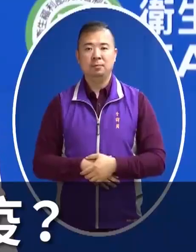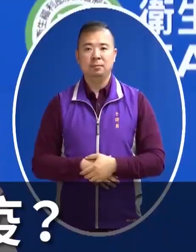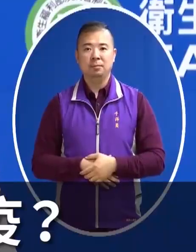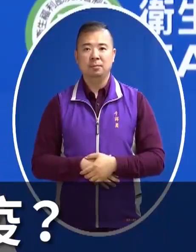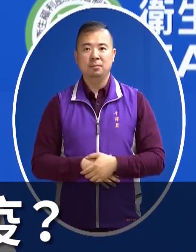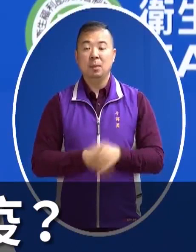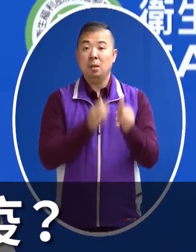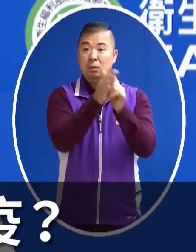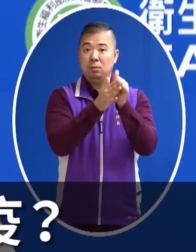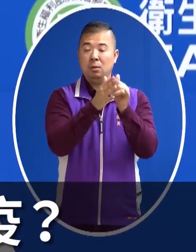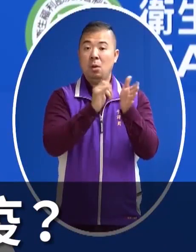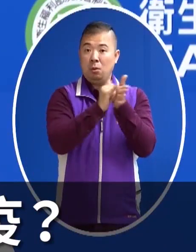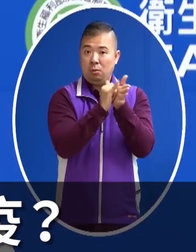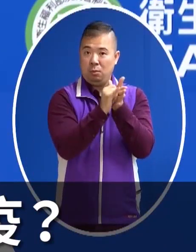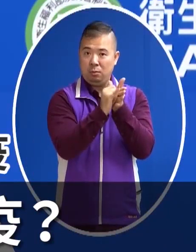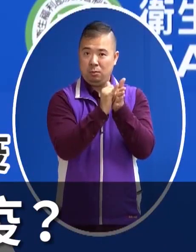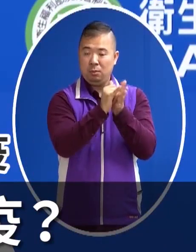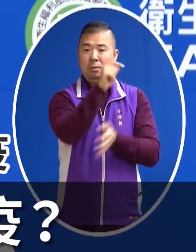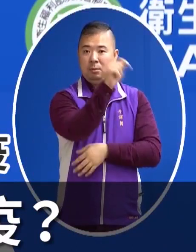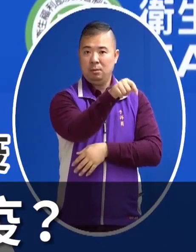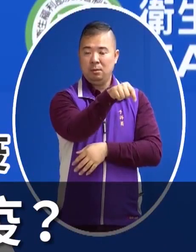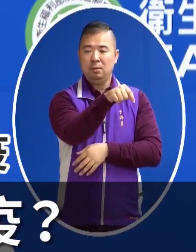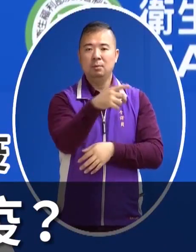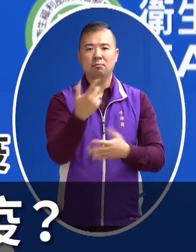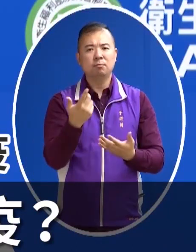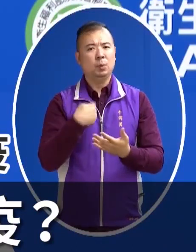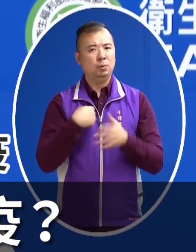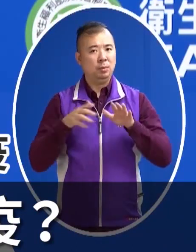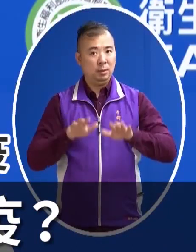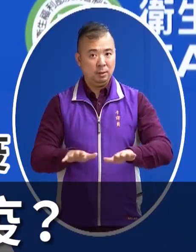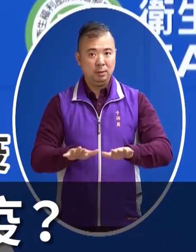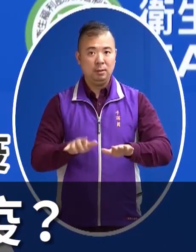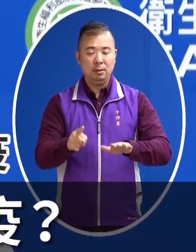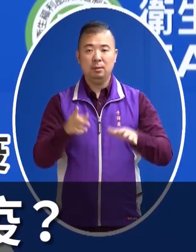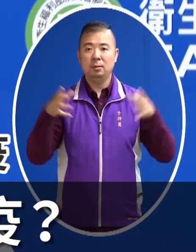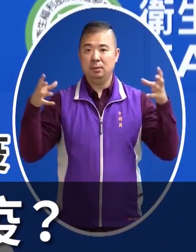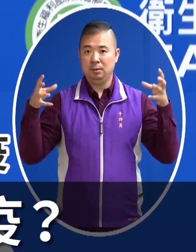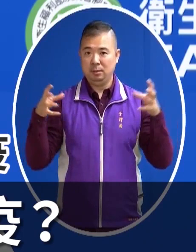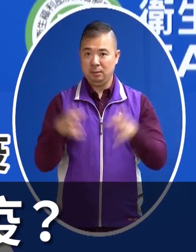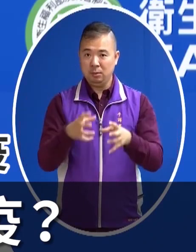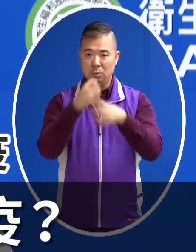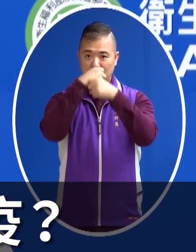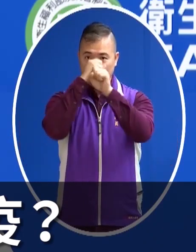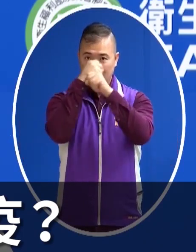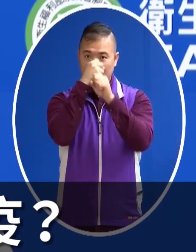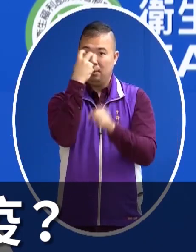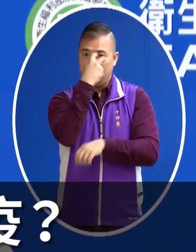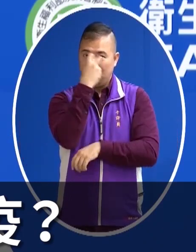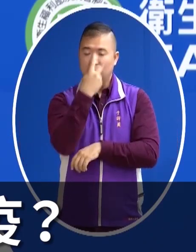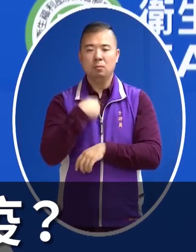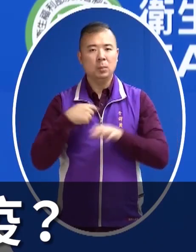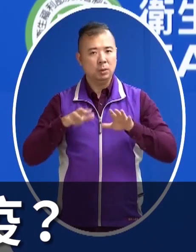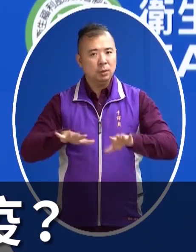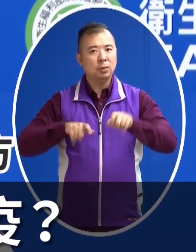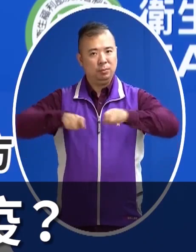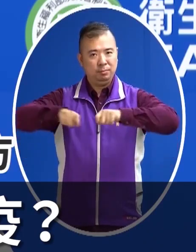在纽约的这一方面哈，那目前我们对集中检疫哈是有在做思